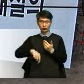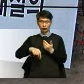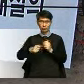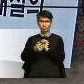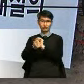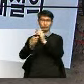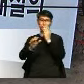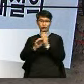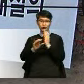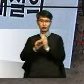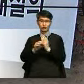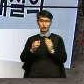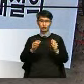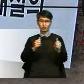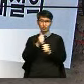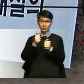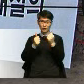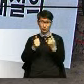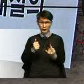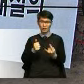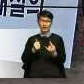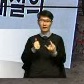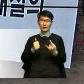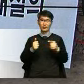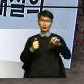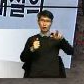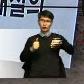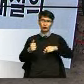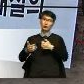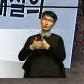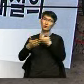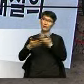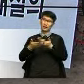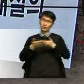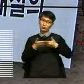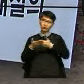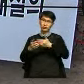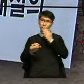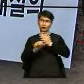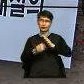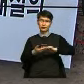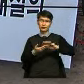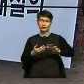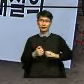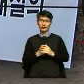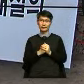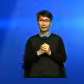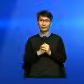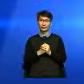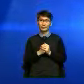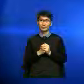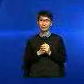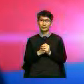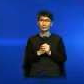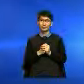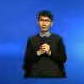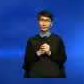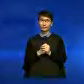있습니다 대책 위원회 가 여주 씨의 적극 동참을 요구하고 나섰습니다 보도에 신승훈 기자입니다